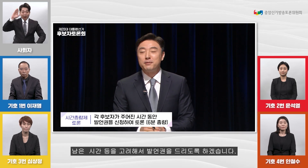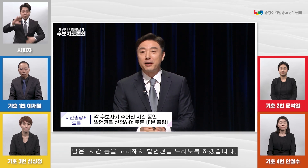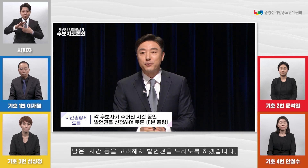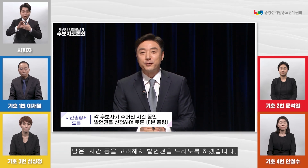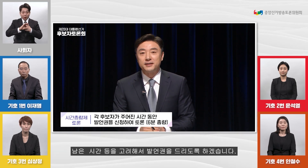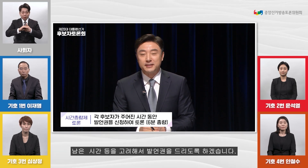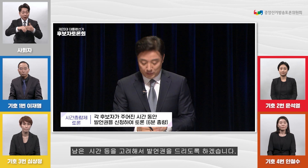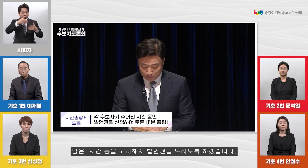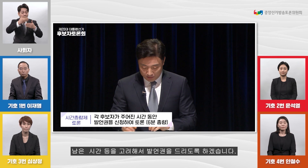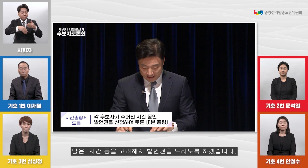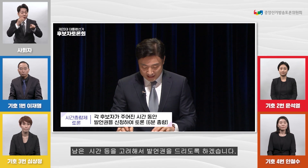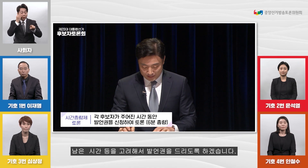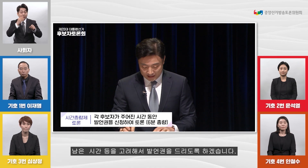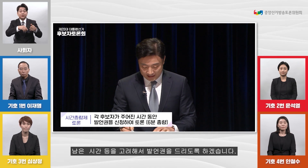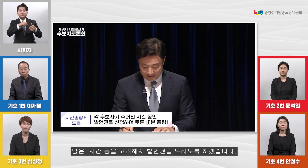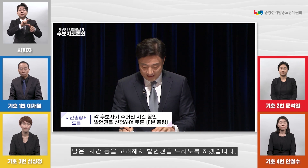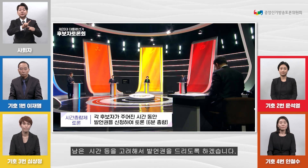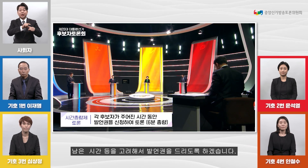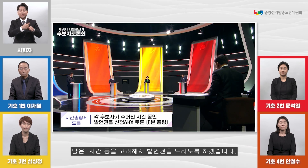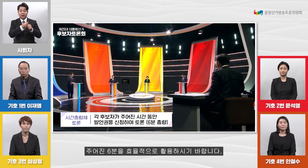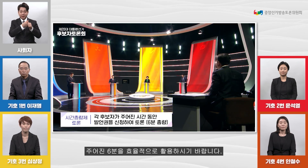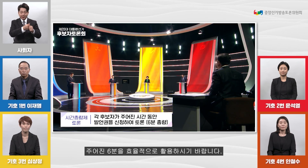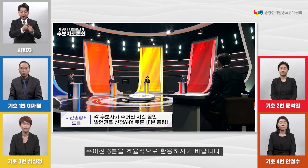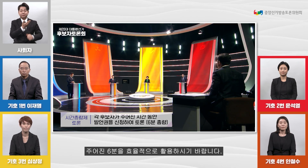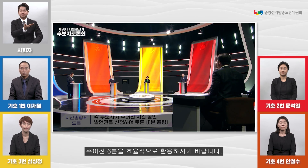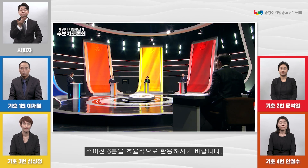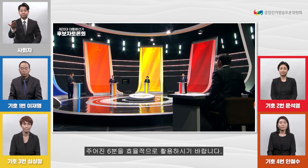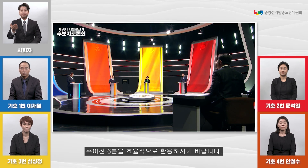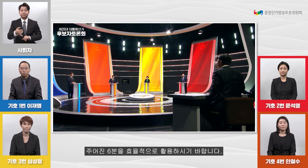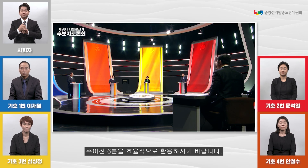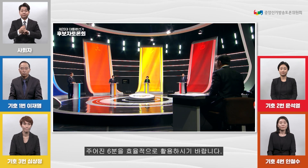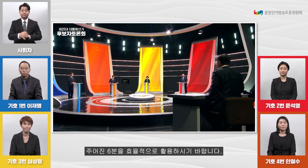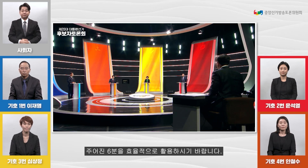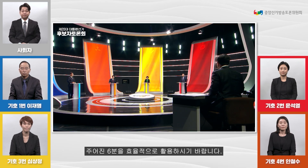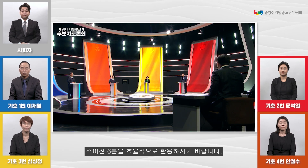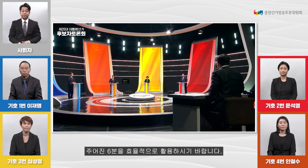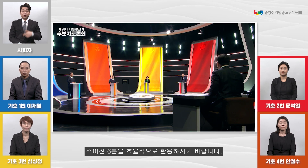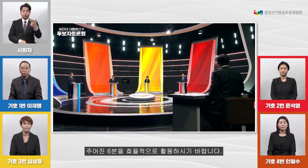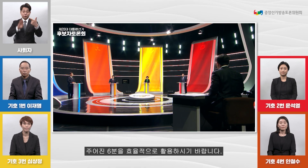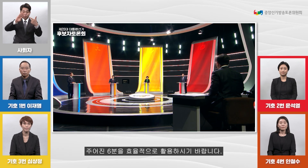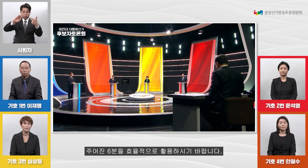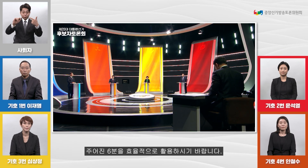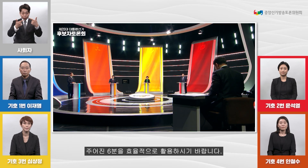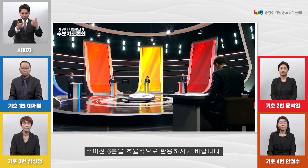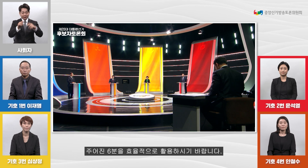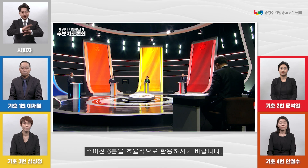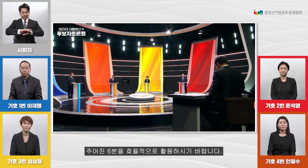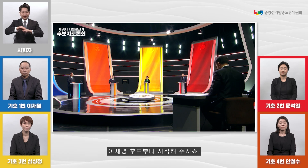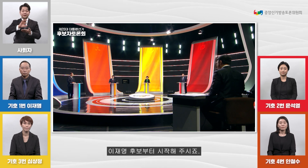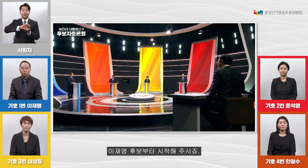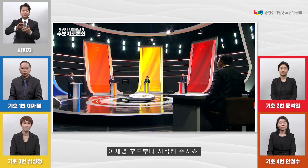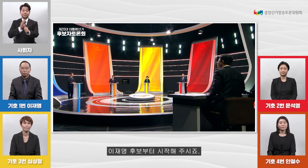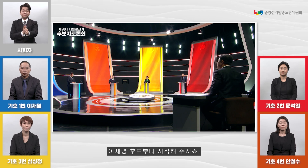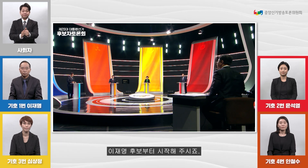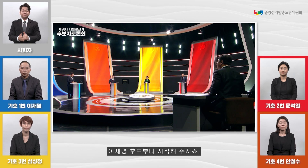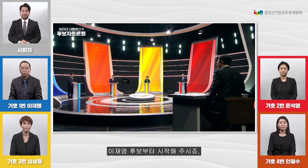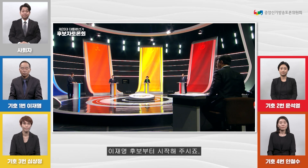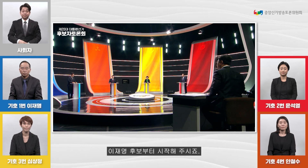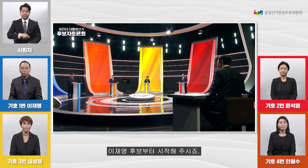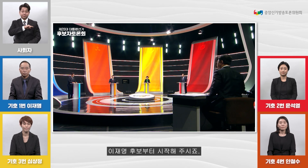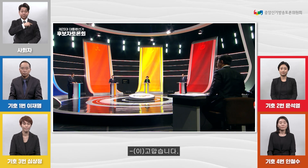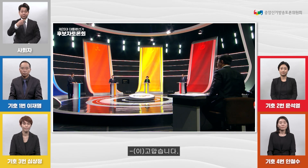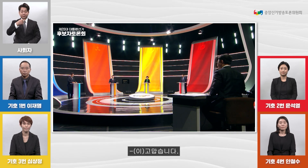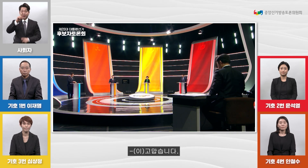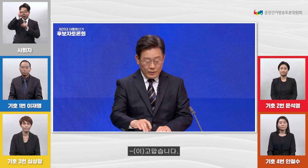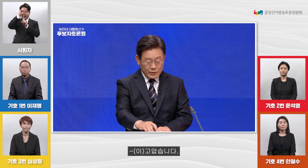고려해서 발언권을 드리도록 하겠습니다. 자, 주어진 6분을 효율적으로 활용하시기 바랍니다. 이재명 후보부터